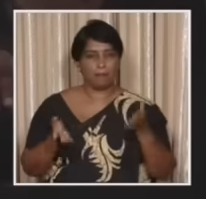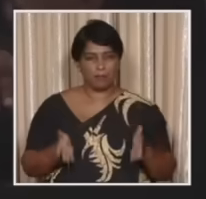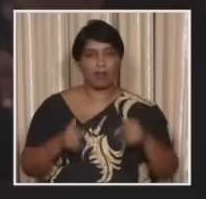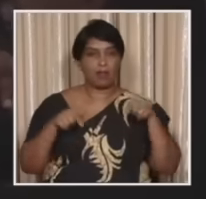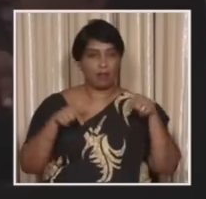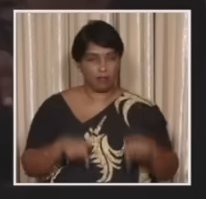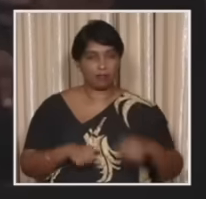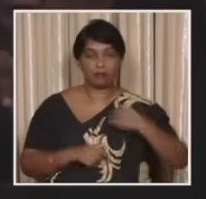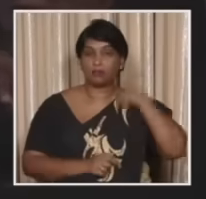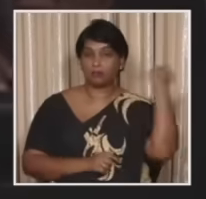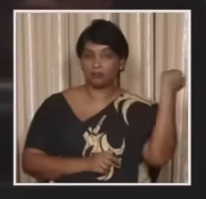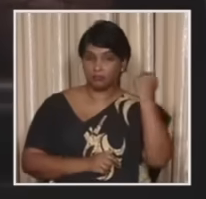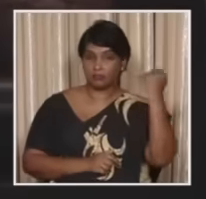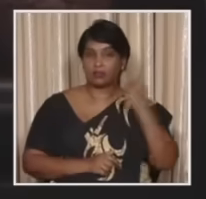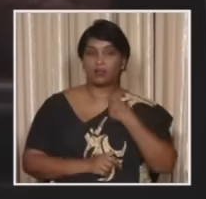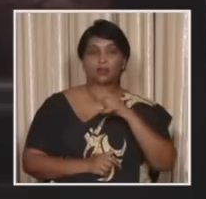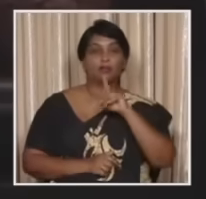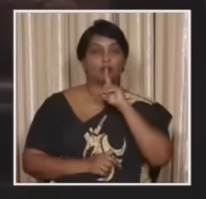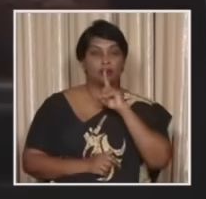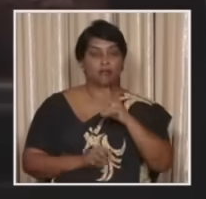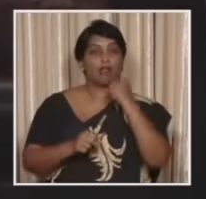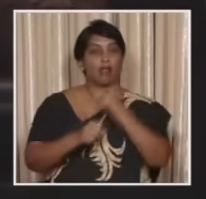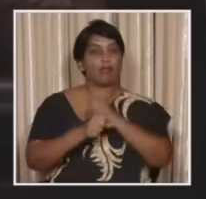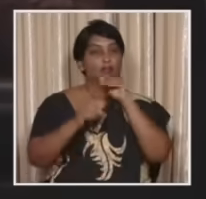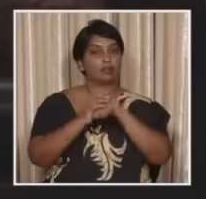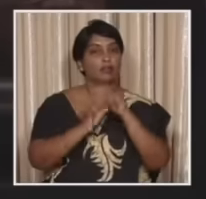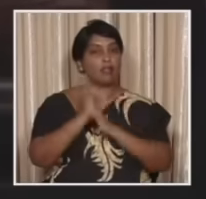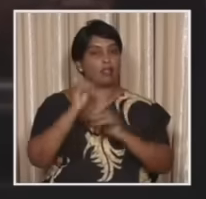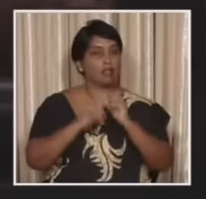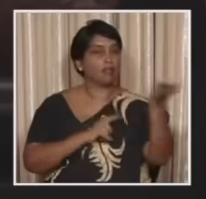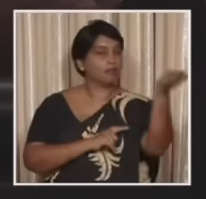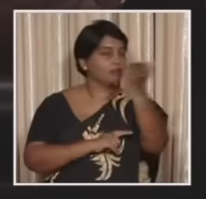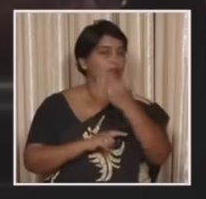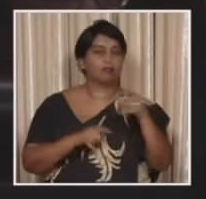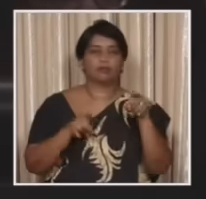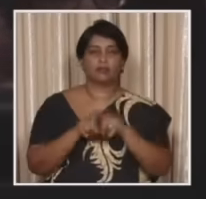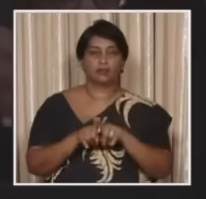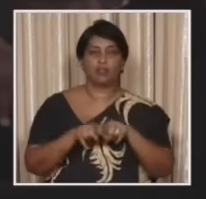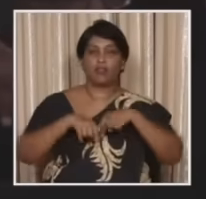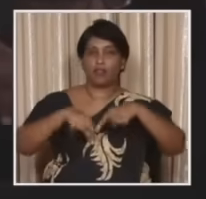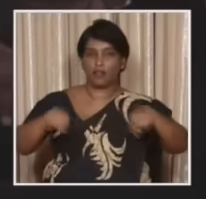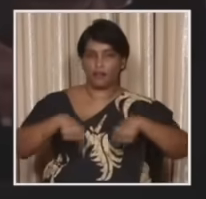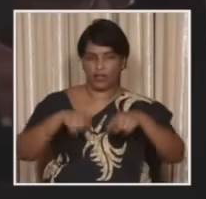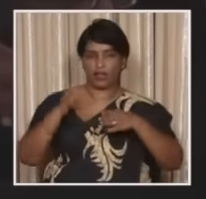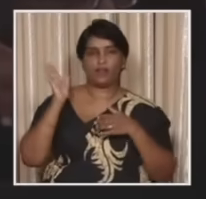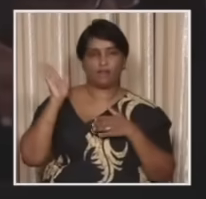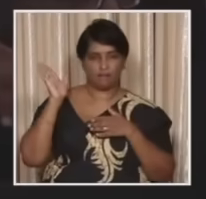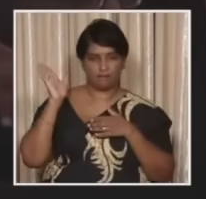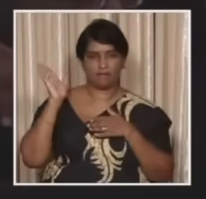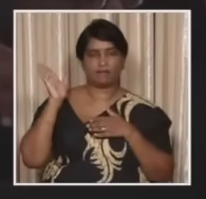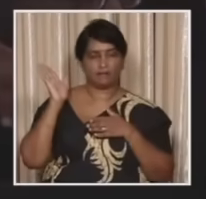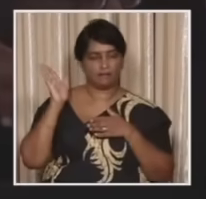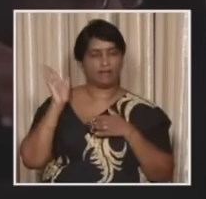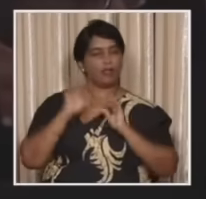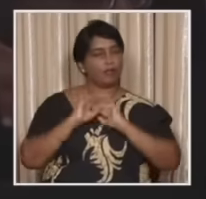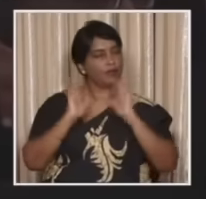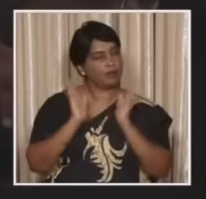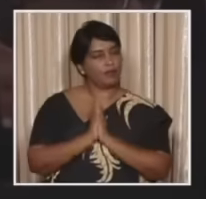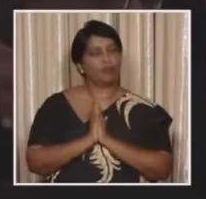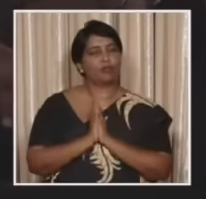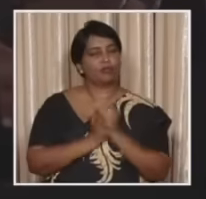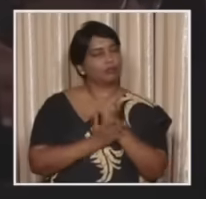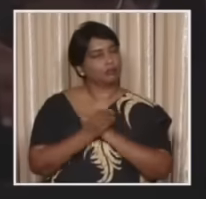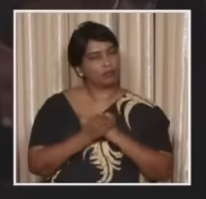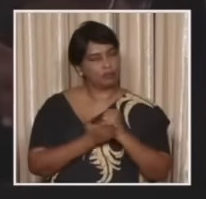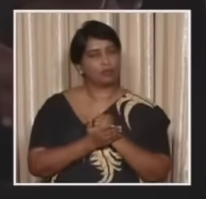මම මේ කතා කරන විදිය, මම කතා කරන මේ ආණ්ඩු පක්ෂයේ මන්ත්‍රීවරු ඇසරෙන විදිය පටිගත වෙනවා ගරු කතානායකතුමනි. ඒ තරක් නෙමෙයි, ඒ සියලු